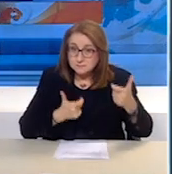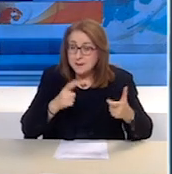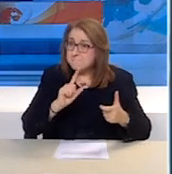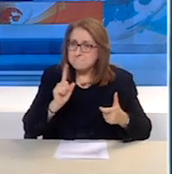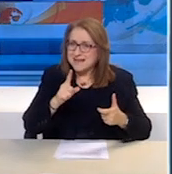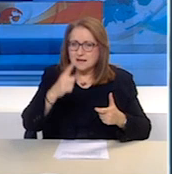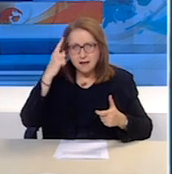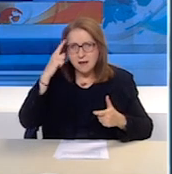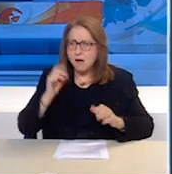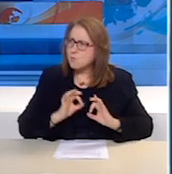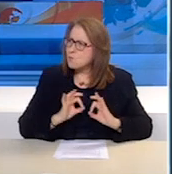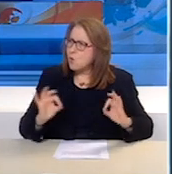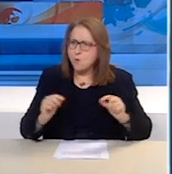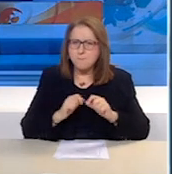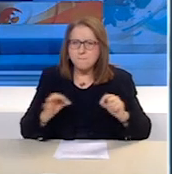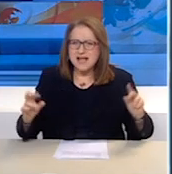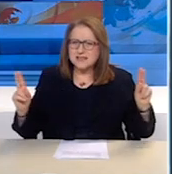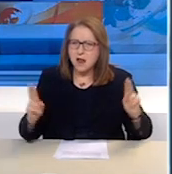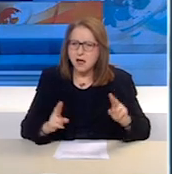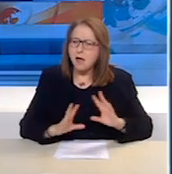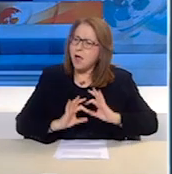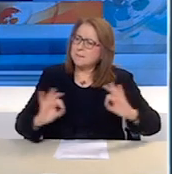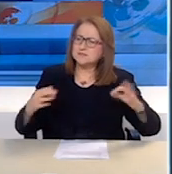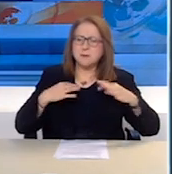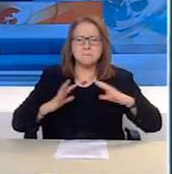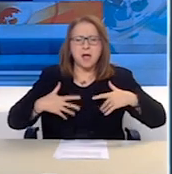κατάσταση. Δεν πρέπει να αποτιμήσουμε με λάθος τρόπο τα γεγονότα.